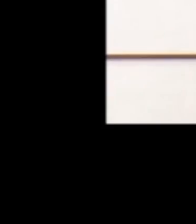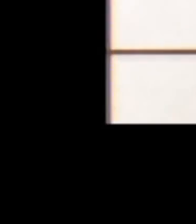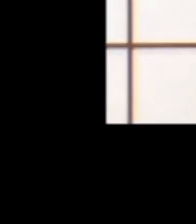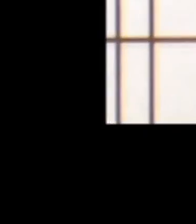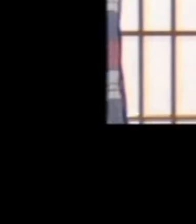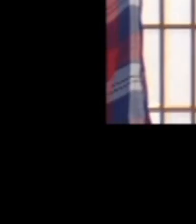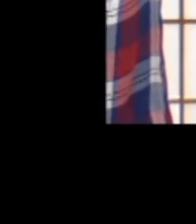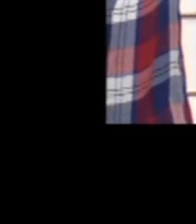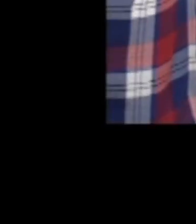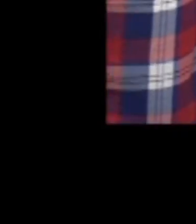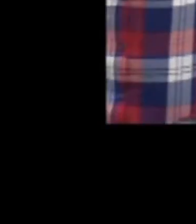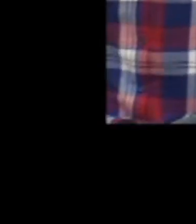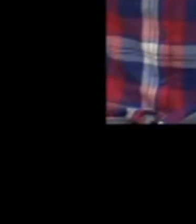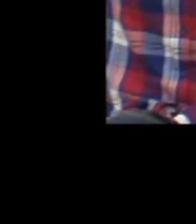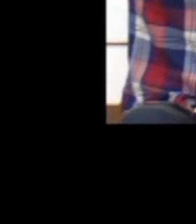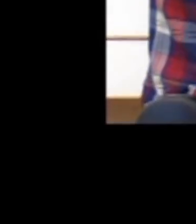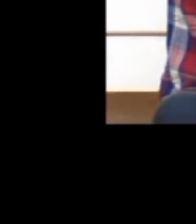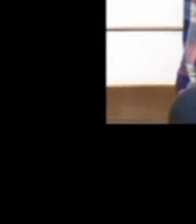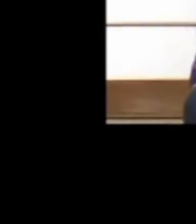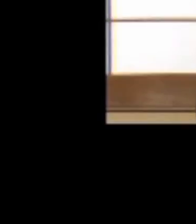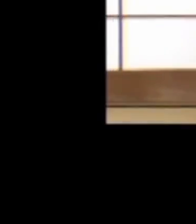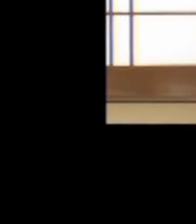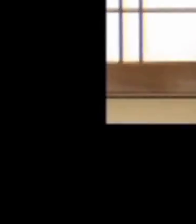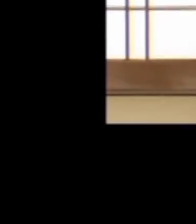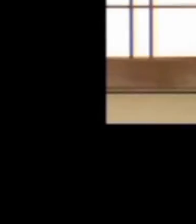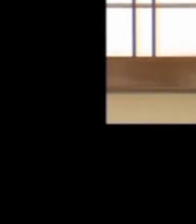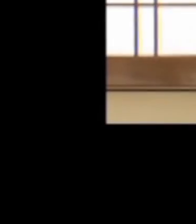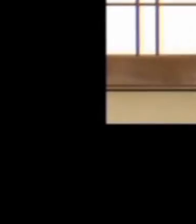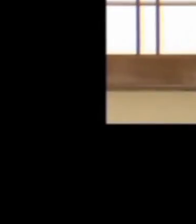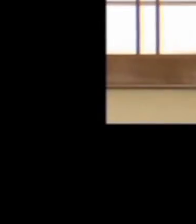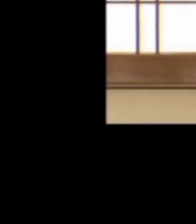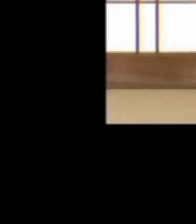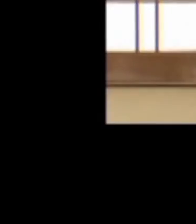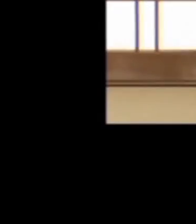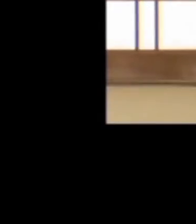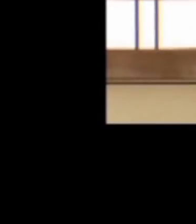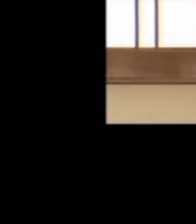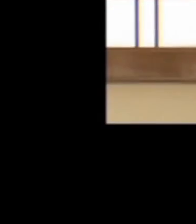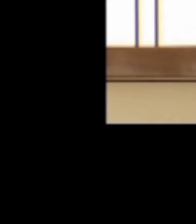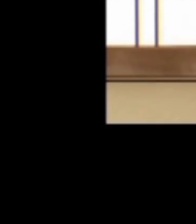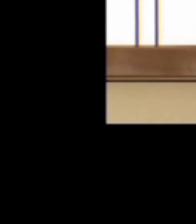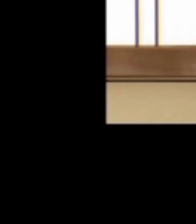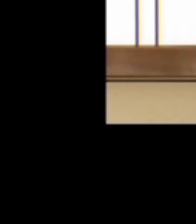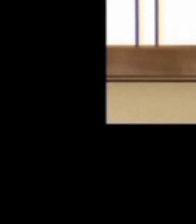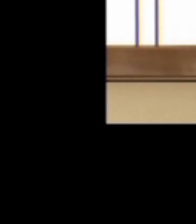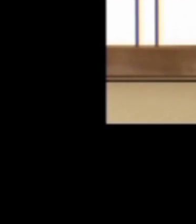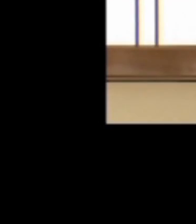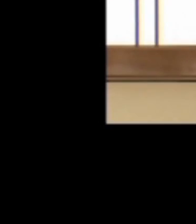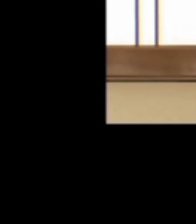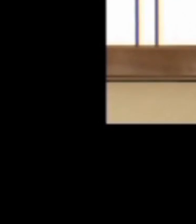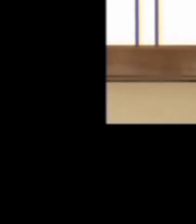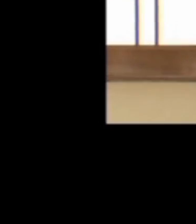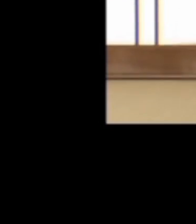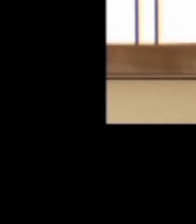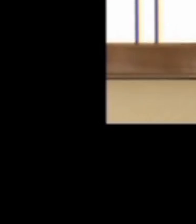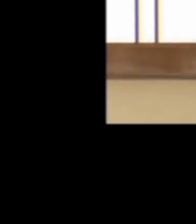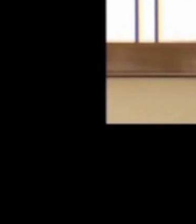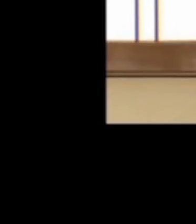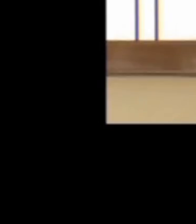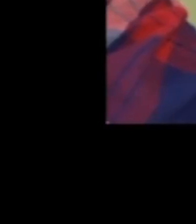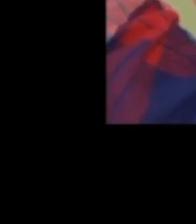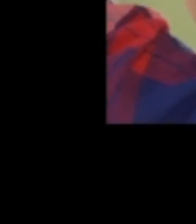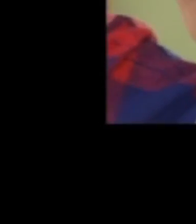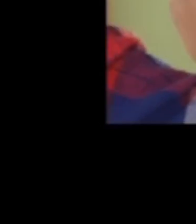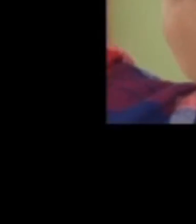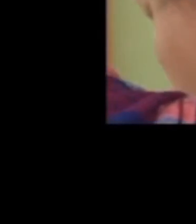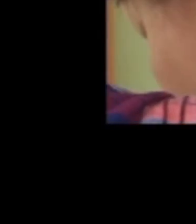そして首の後ろを伸ばしていただきます。この時いつも10秒10個数えていただきます。ちょっとこう下